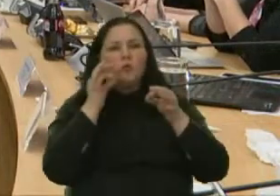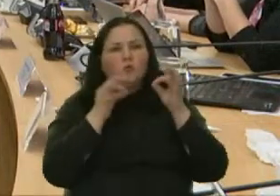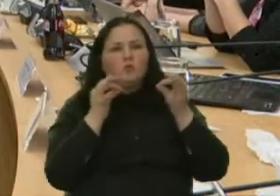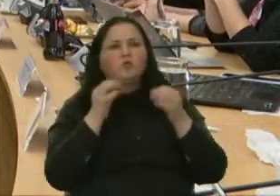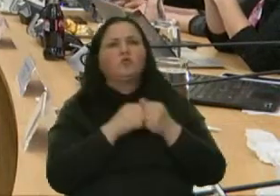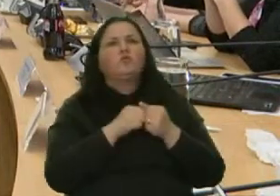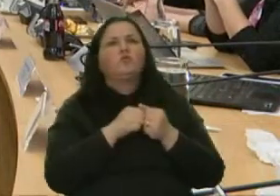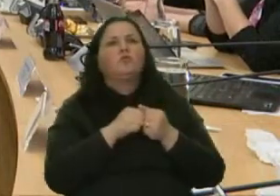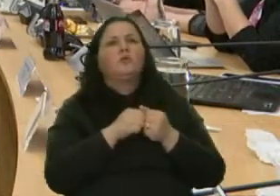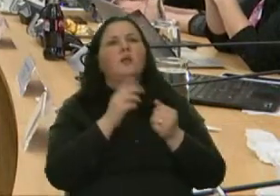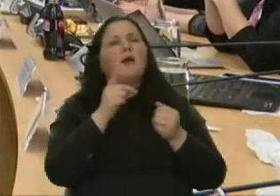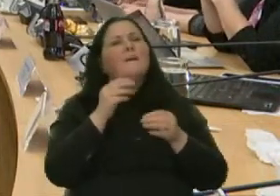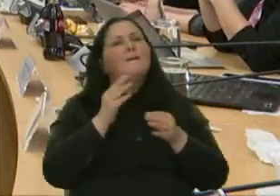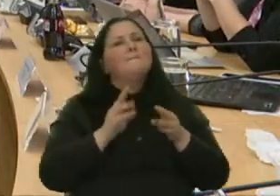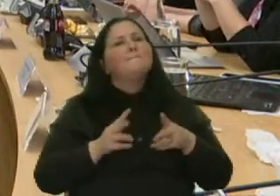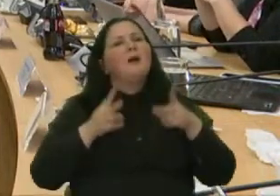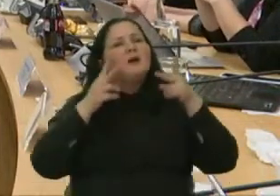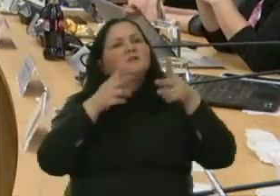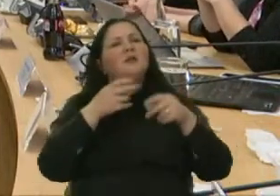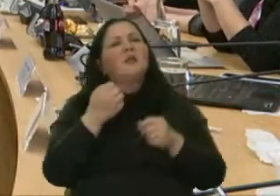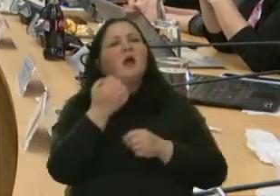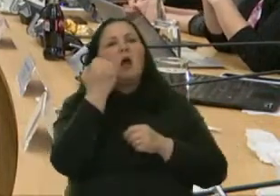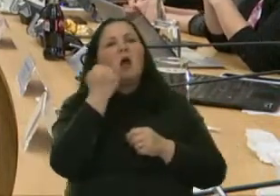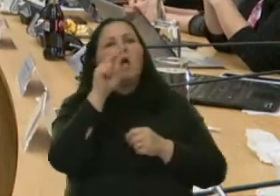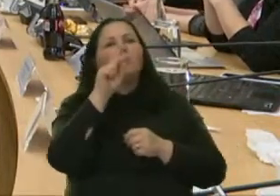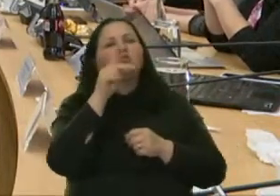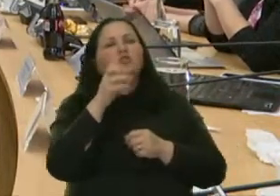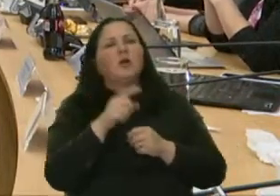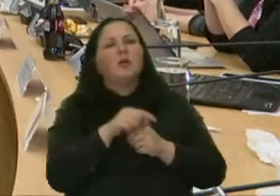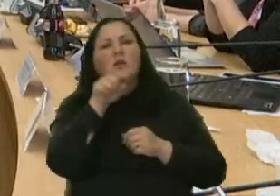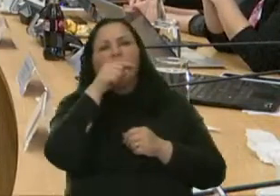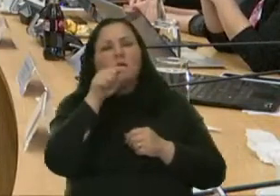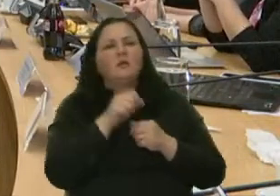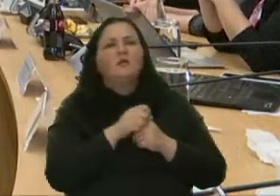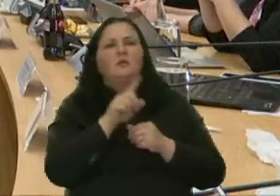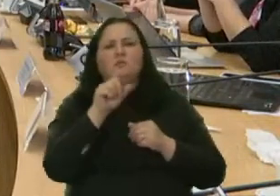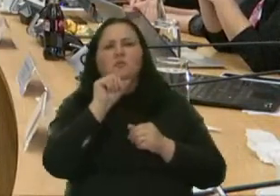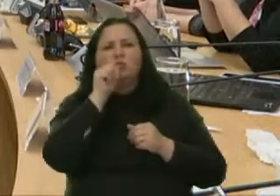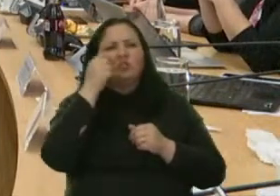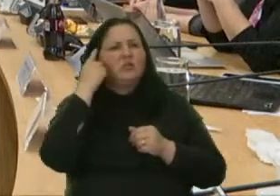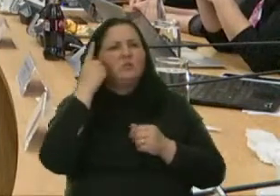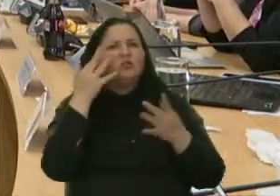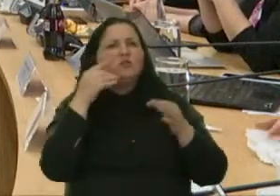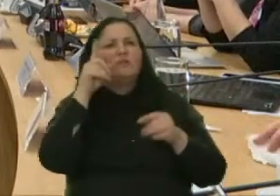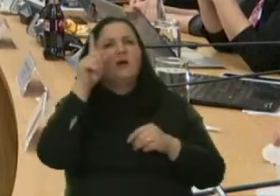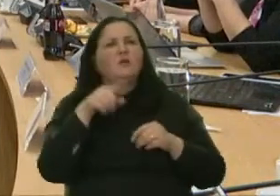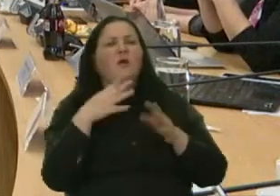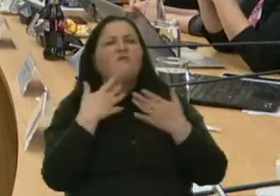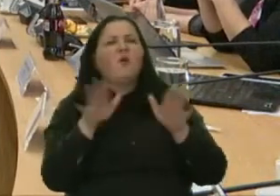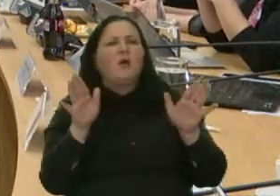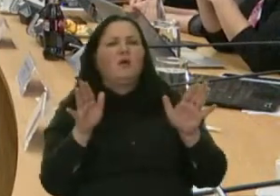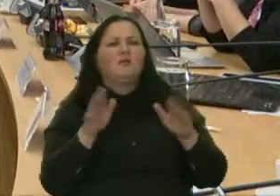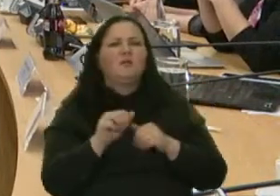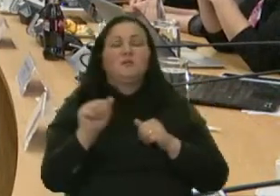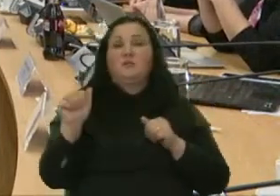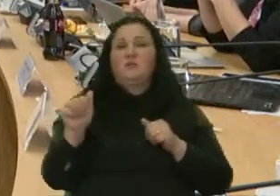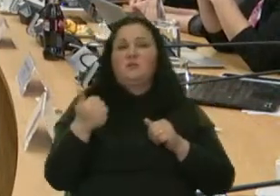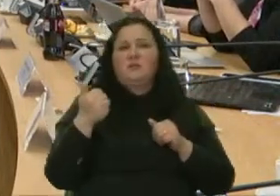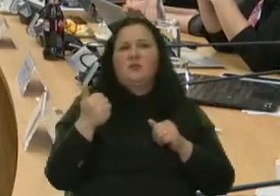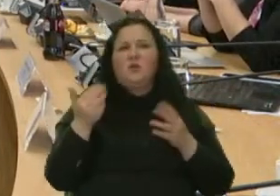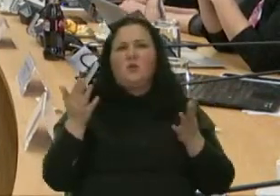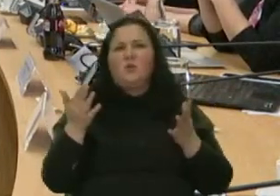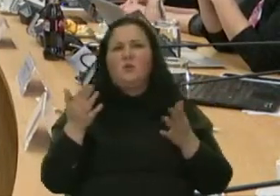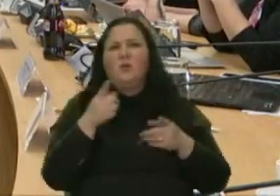pasajul de la oșan pe care l a scos așa nu știa nimeni de el nimic și în câteva luni a fost Gata Deci din nou vă contrazic